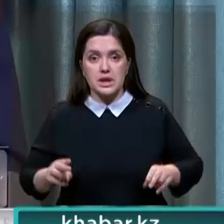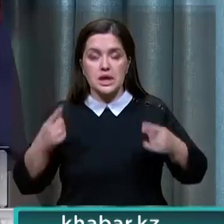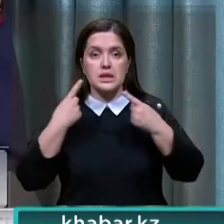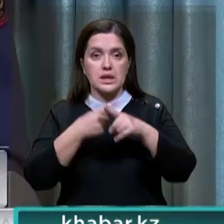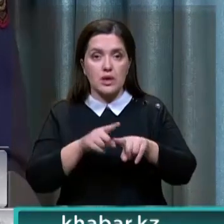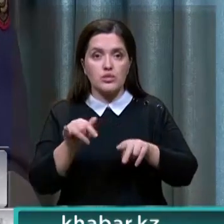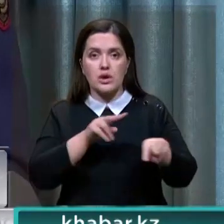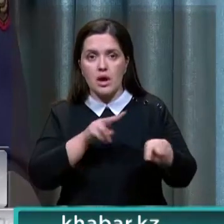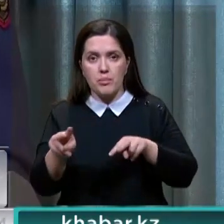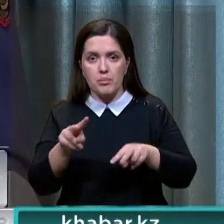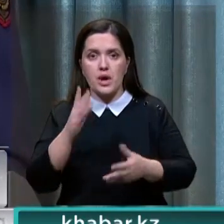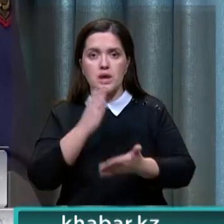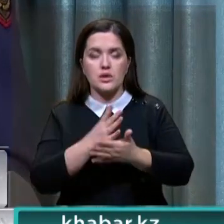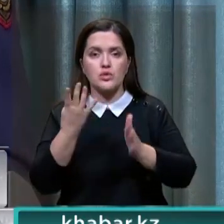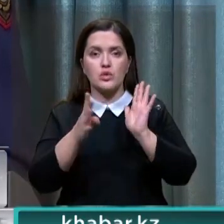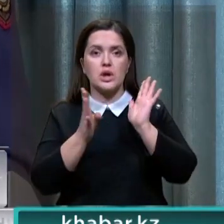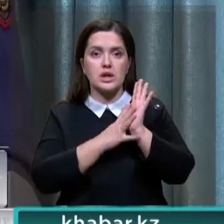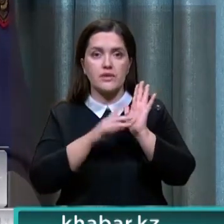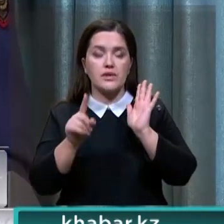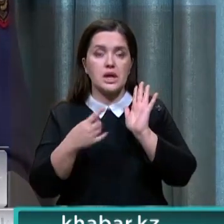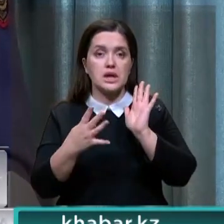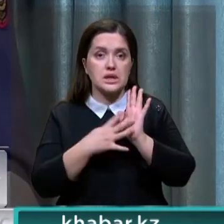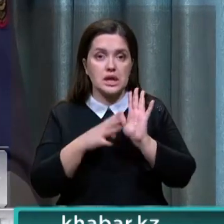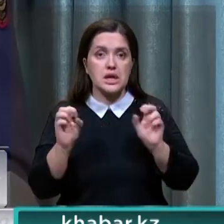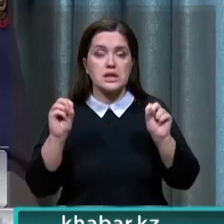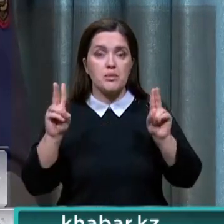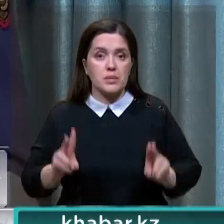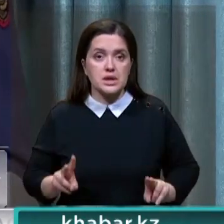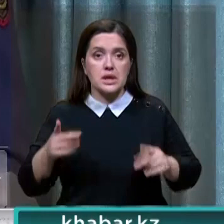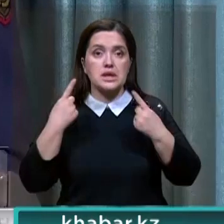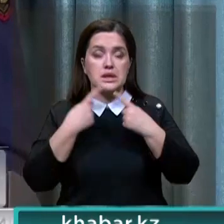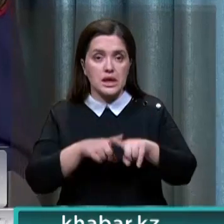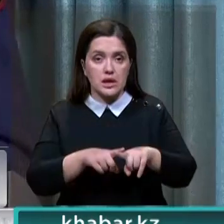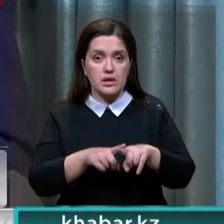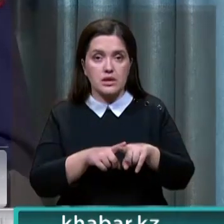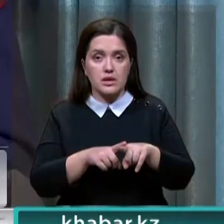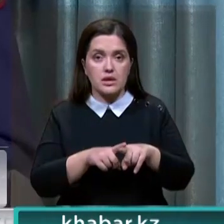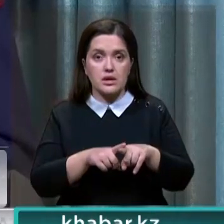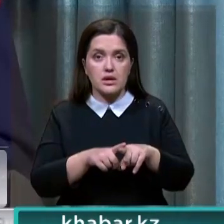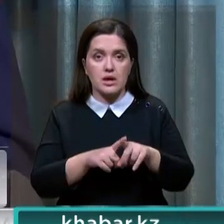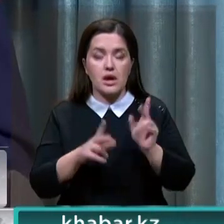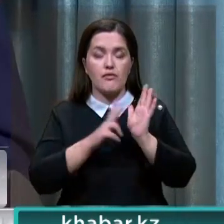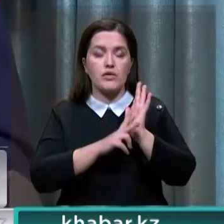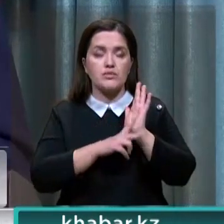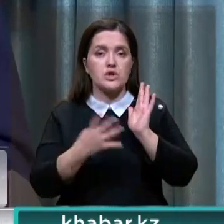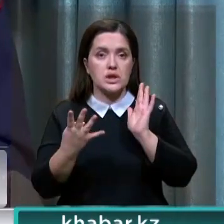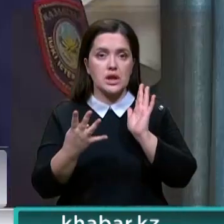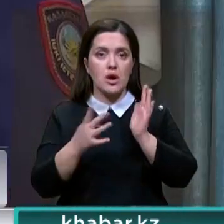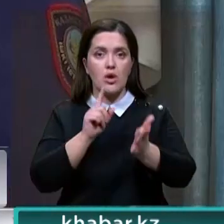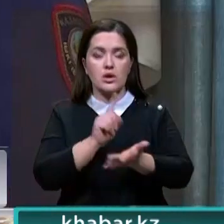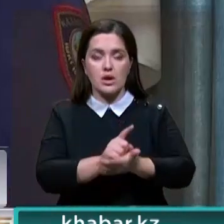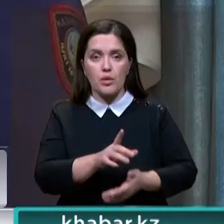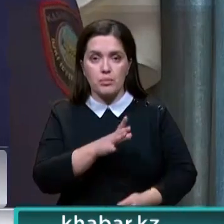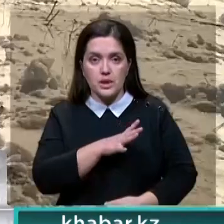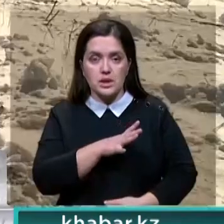Казавтодора имеется наличие всего 49 единиц спецтехники. По потребности 84 единицы должно быть у них. Это